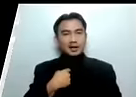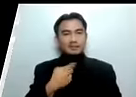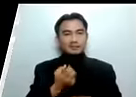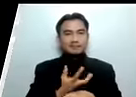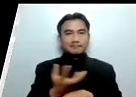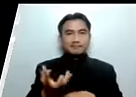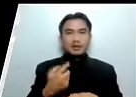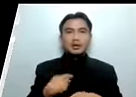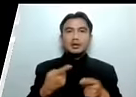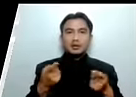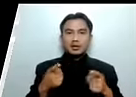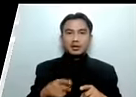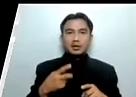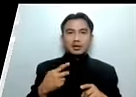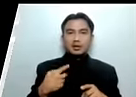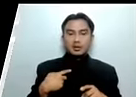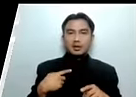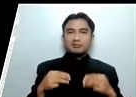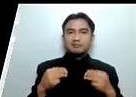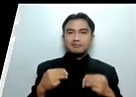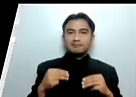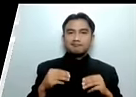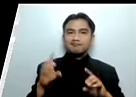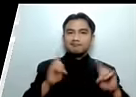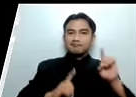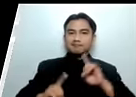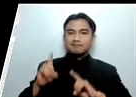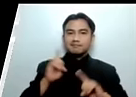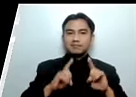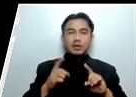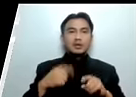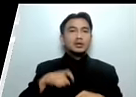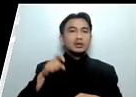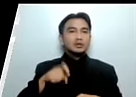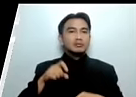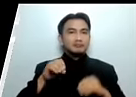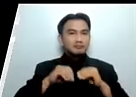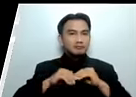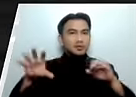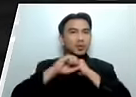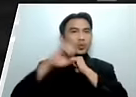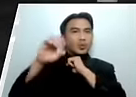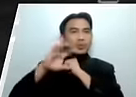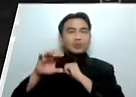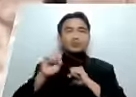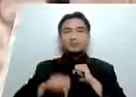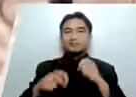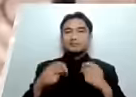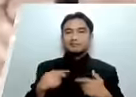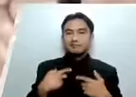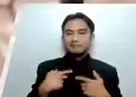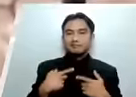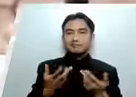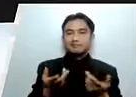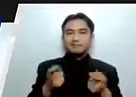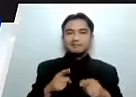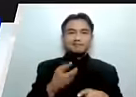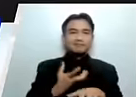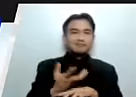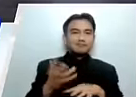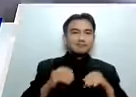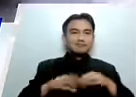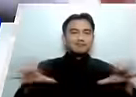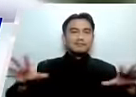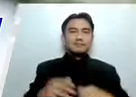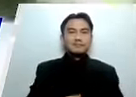malaking marketing stunt. Kailangan ay makabuo ko ng ingay para mag-viral. Yan ang inamin na may-ari ng takoyaki business tungkol sa kanilang challenge